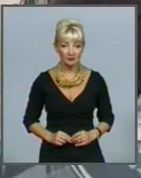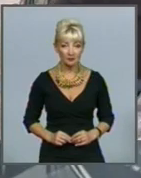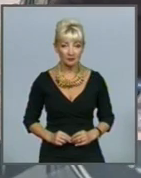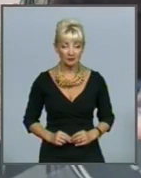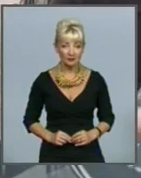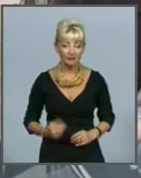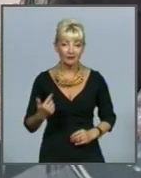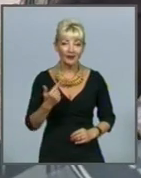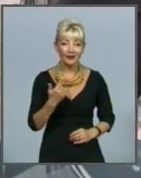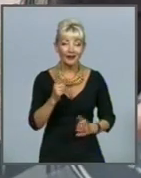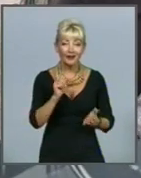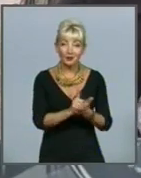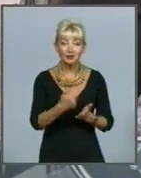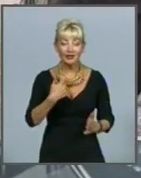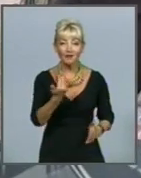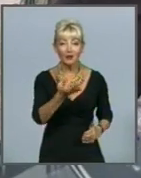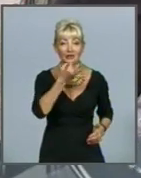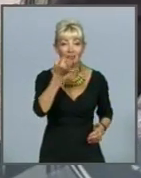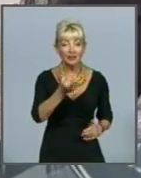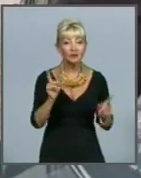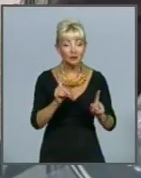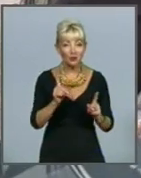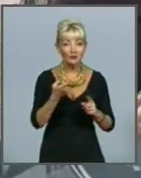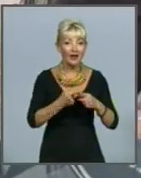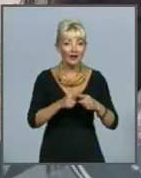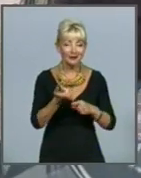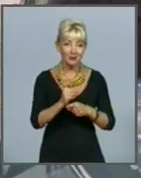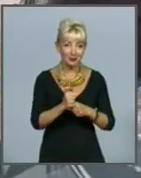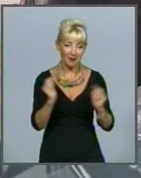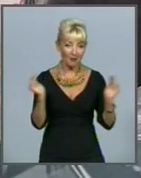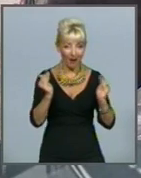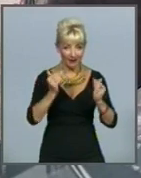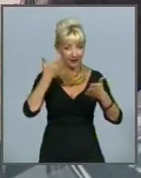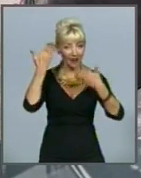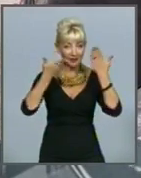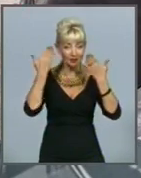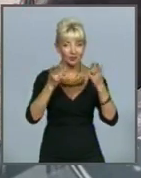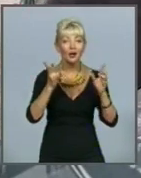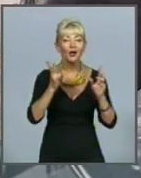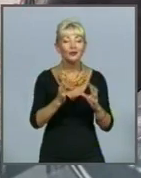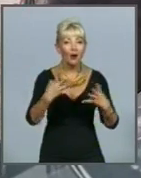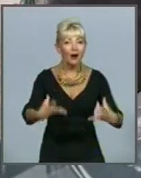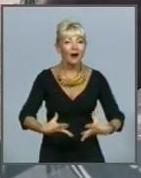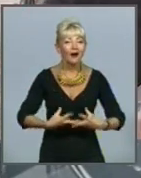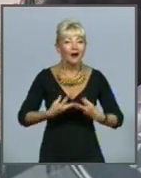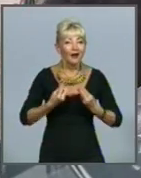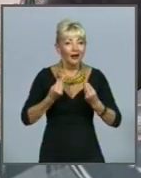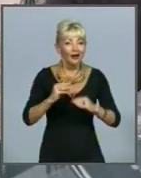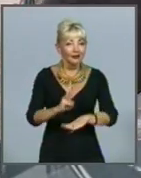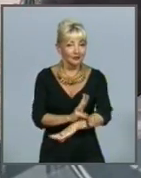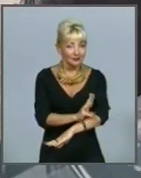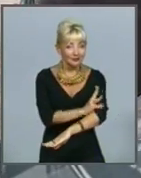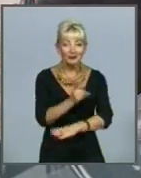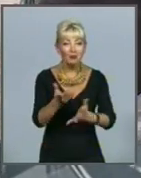Должен сказать, что хотя это очень небольшой аттракцион по размерам, но адреналина как такового ты получаешь не меньше, по